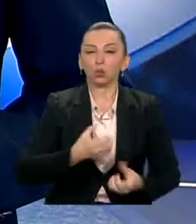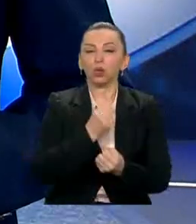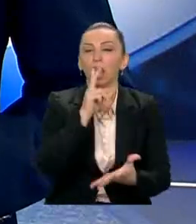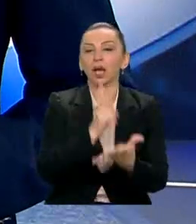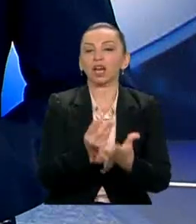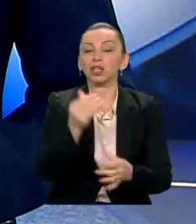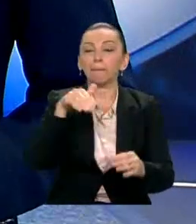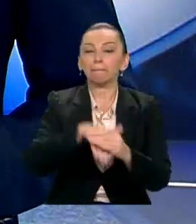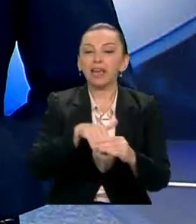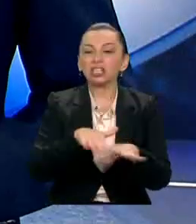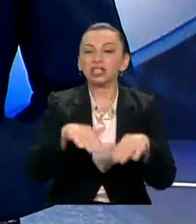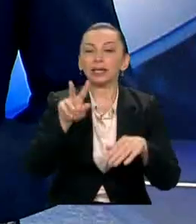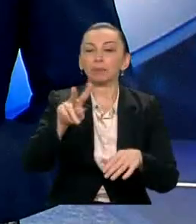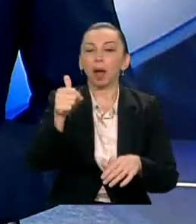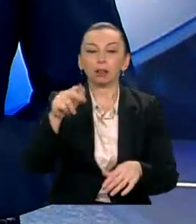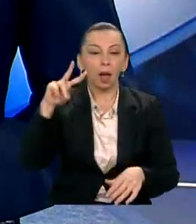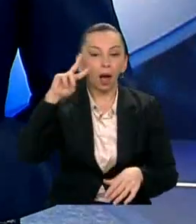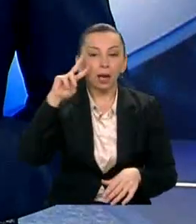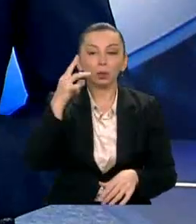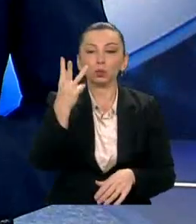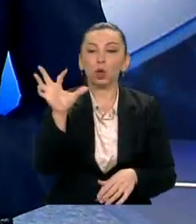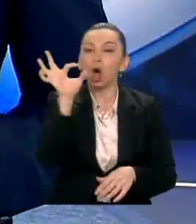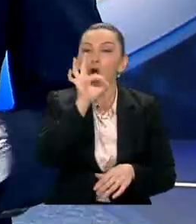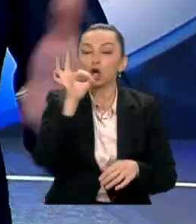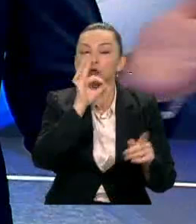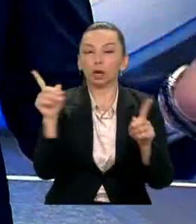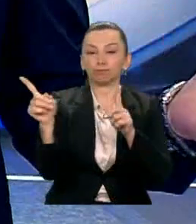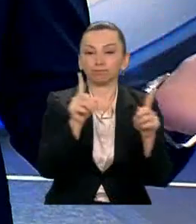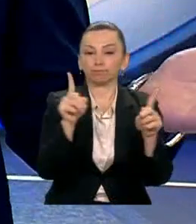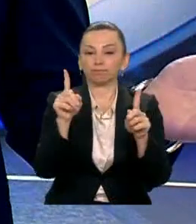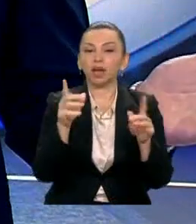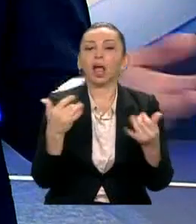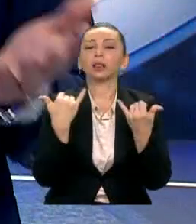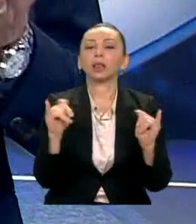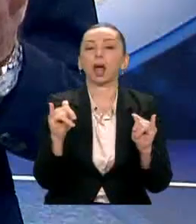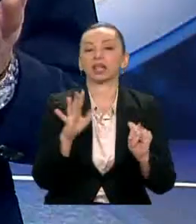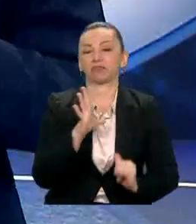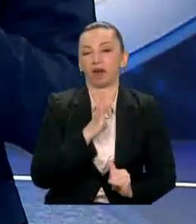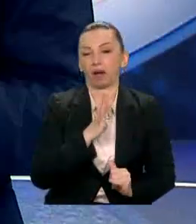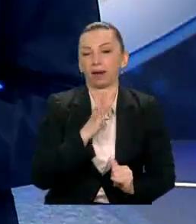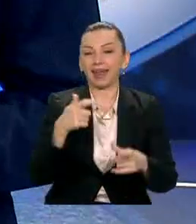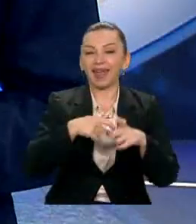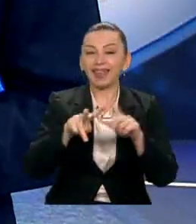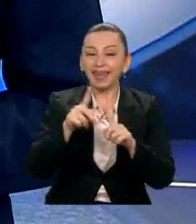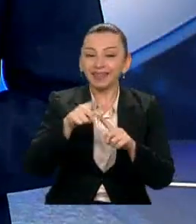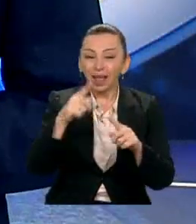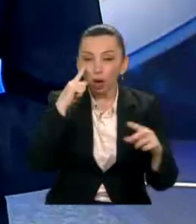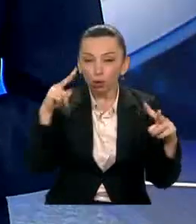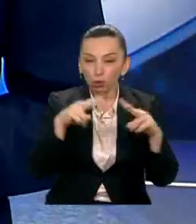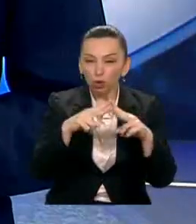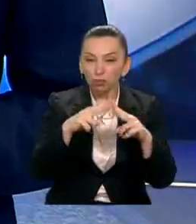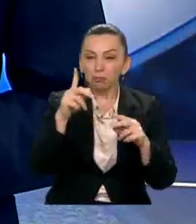karar çıktı meclis 26 Aralık 3 Ocak tarihleri arasında tatil olacak yani EYT görüşmeleri